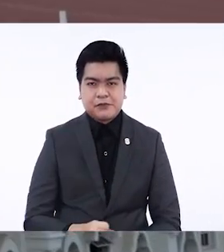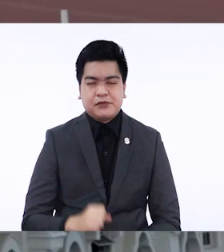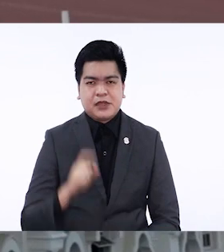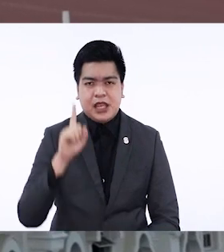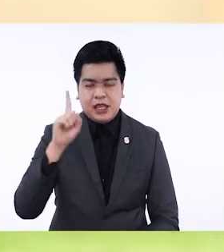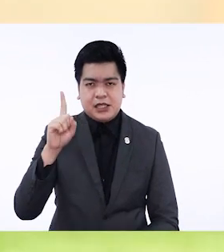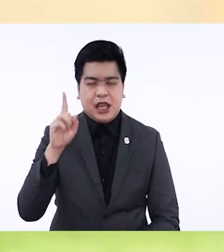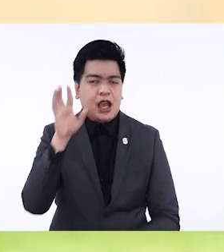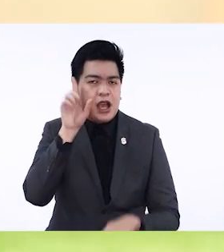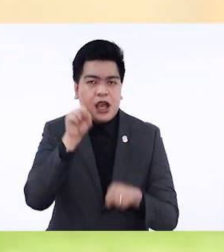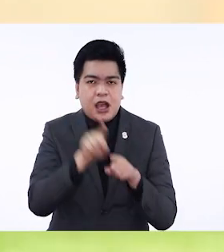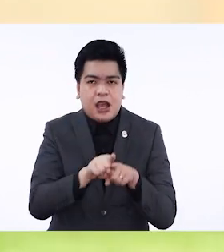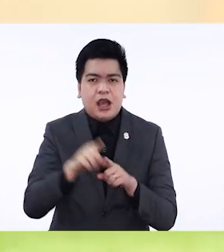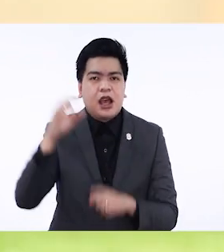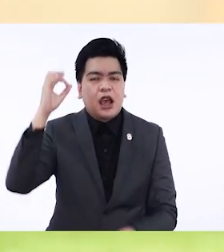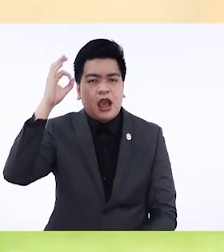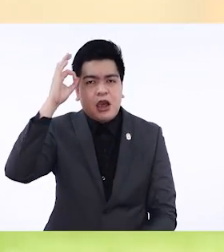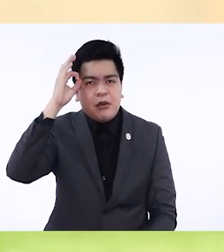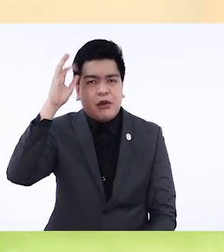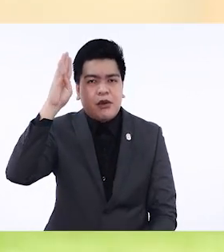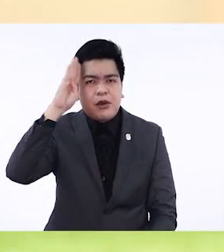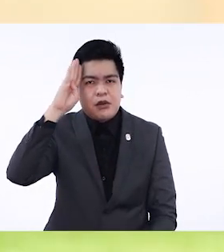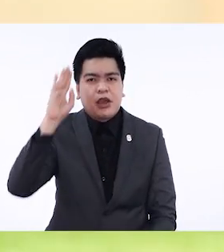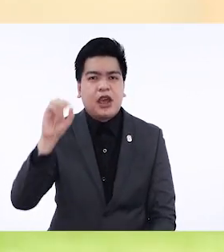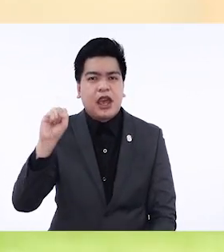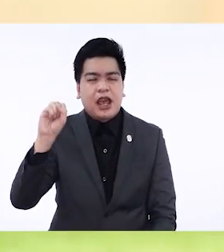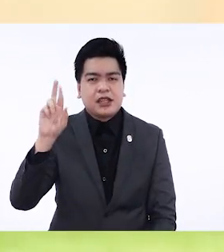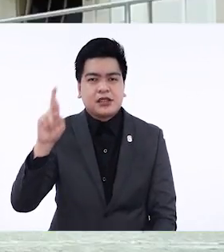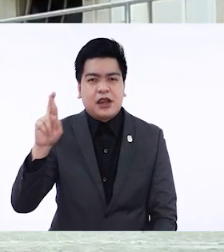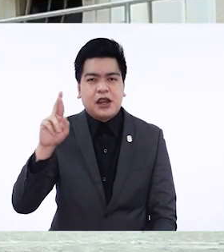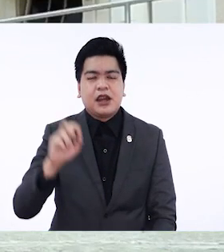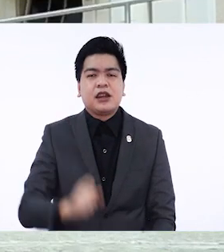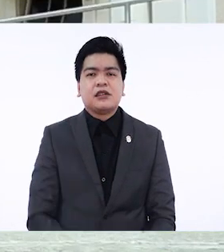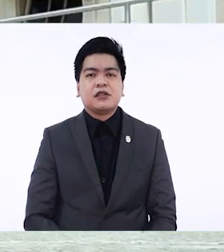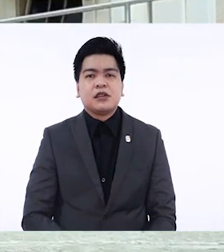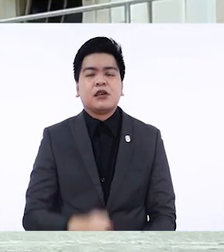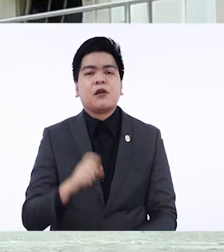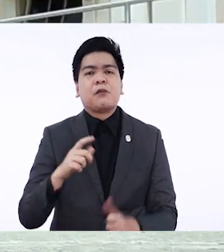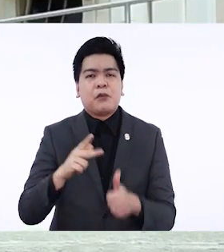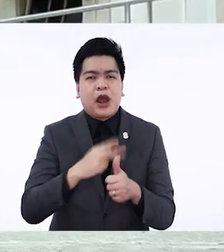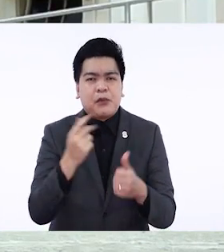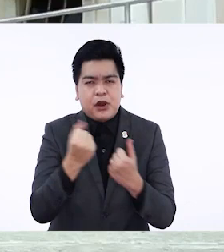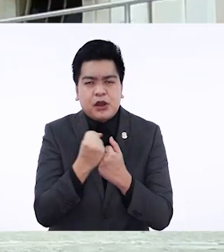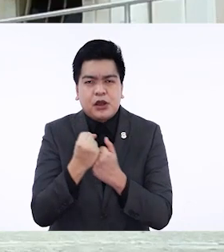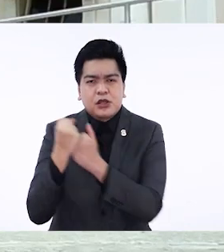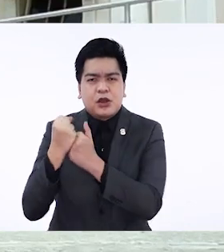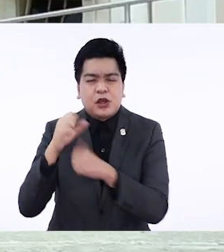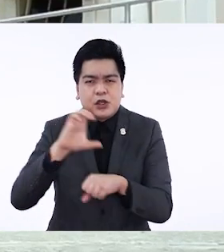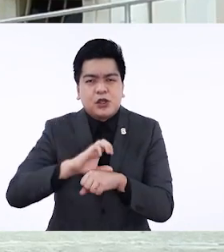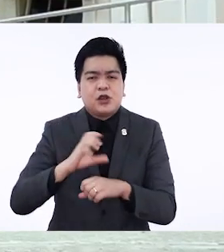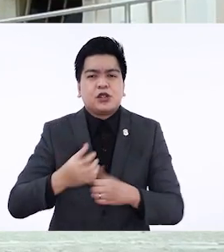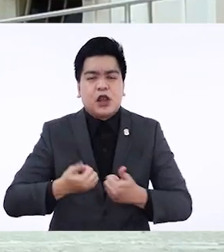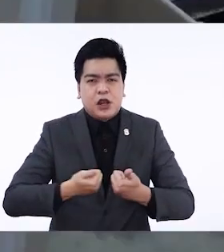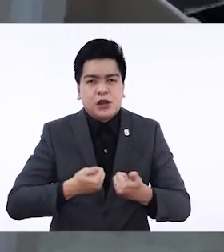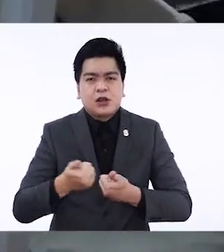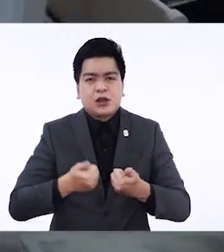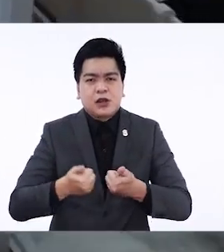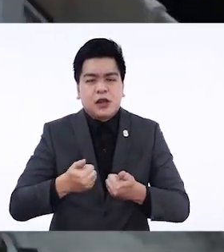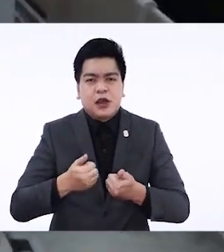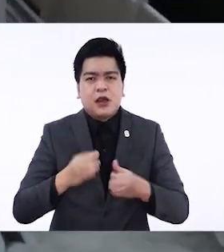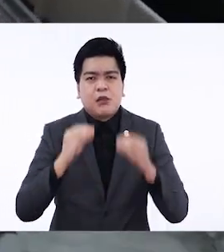Isa si kapatid na Fabunyo Bongaso Sr. sa mga naging pangunahing katuwang ng pamamahala